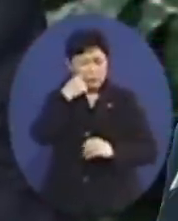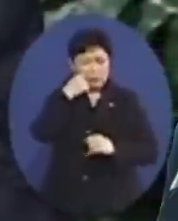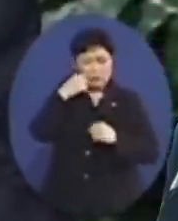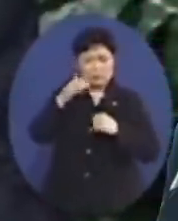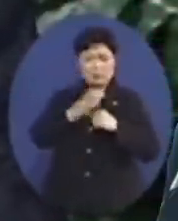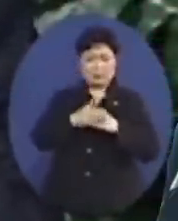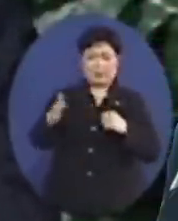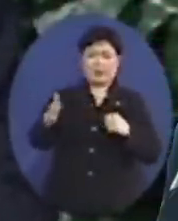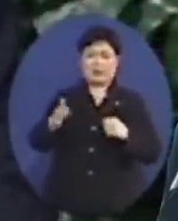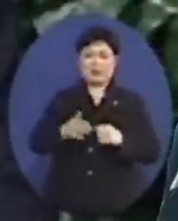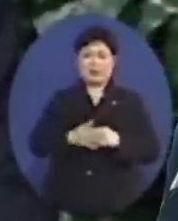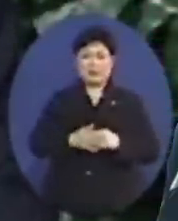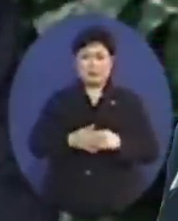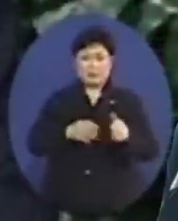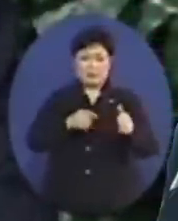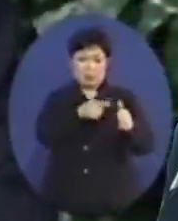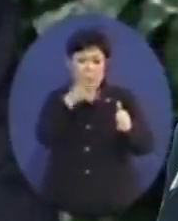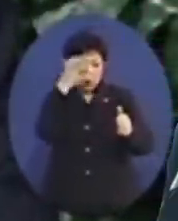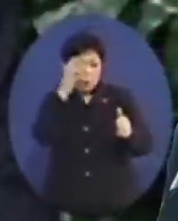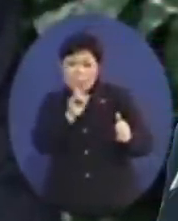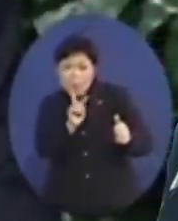알라? 그 고통당한 누가 알아?